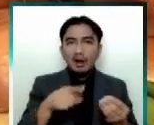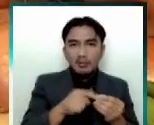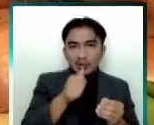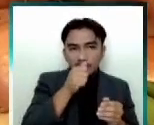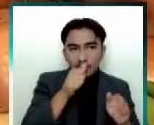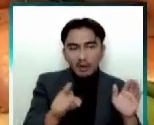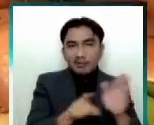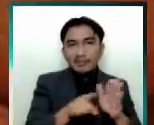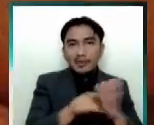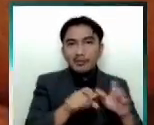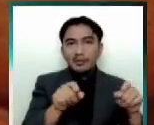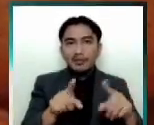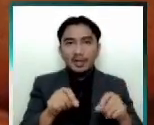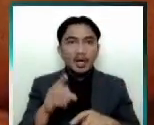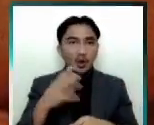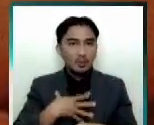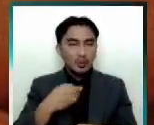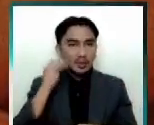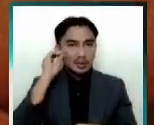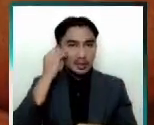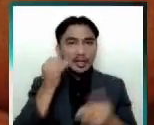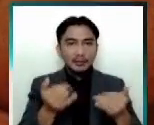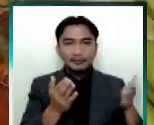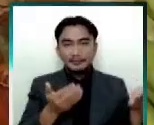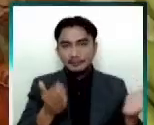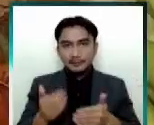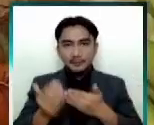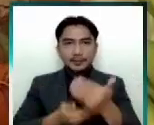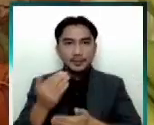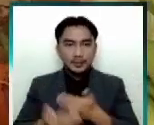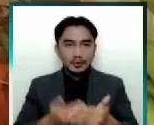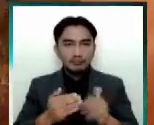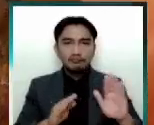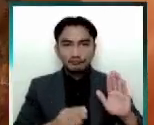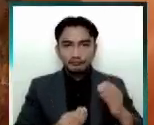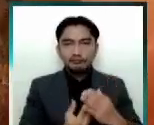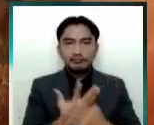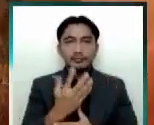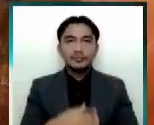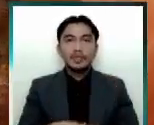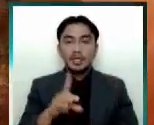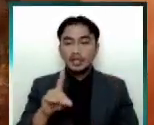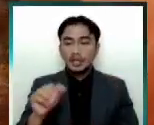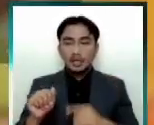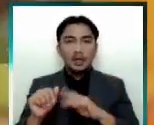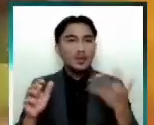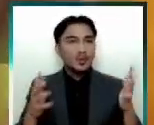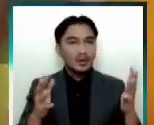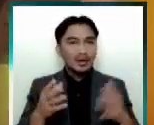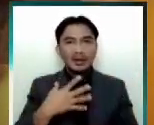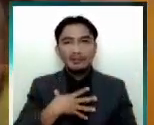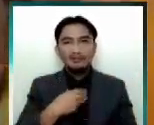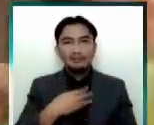at inaayos na rin nila ang contract growing. Base sa monitoring ng DA, walang puting sibuyas sa 11 palengke